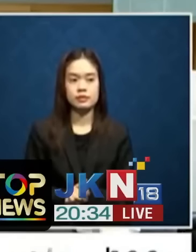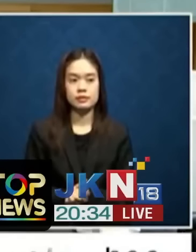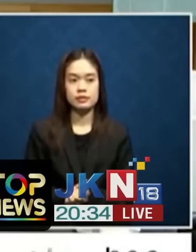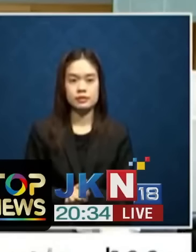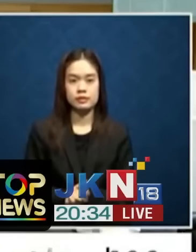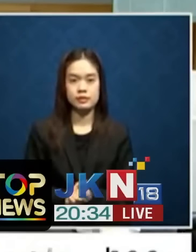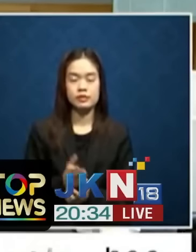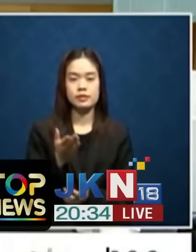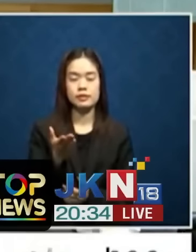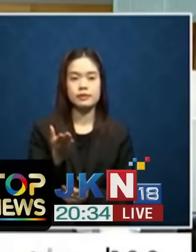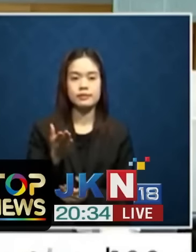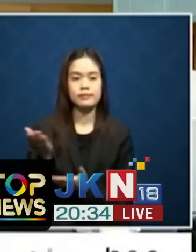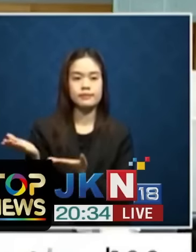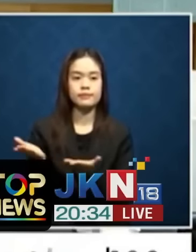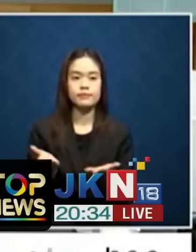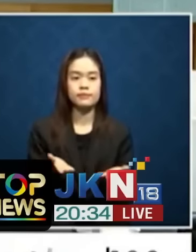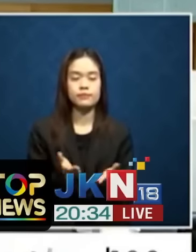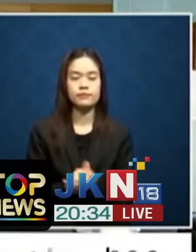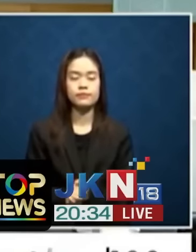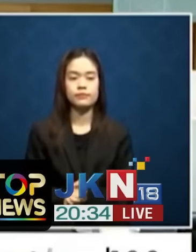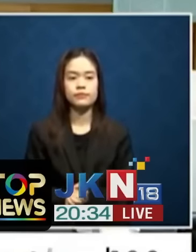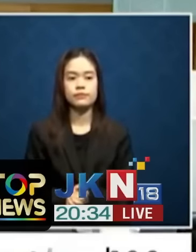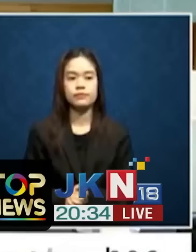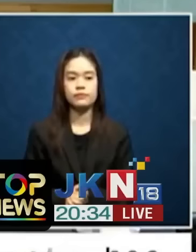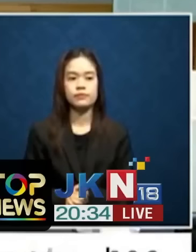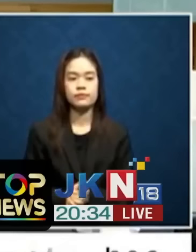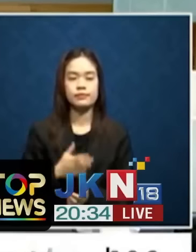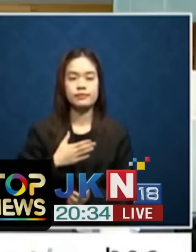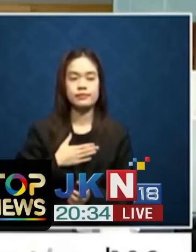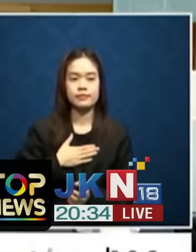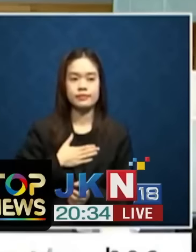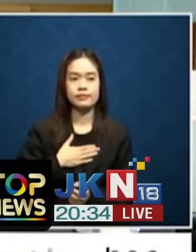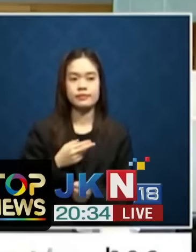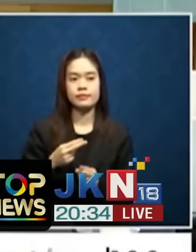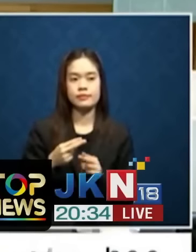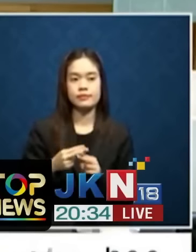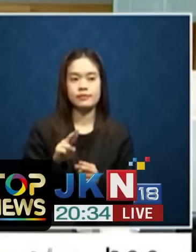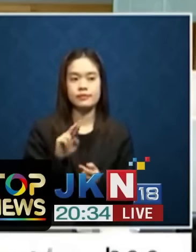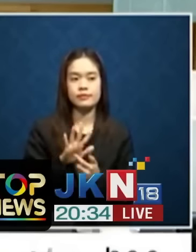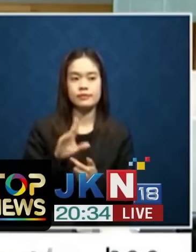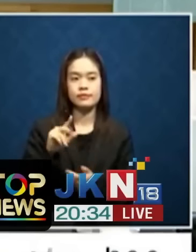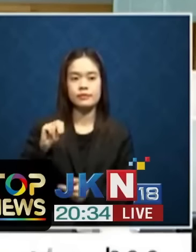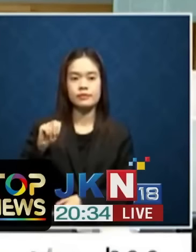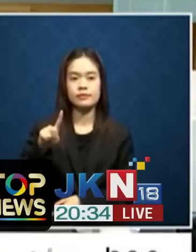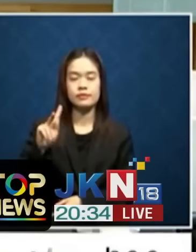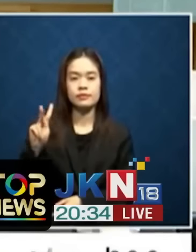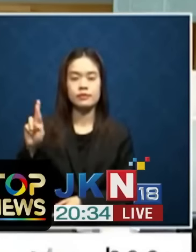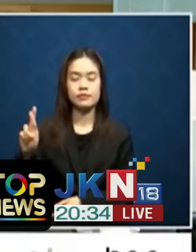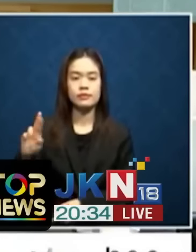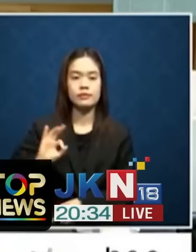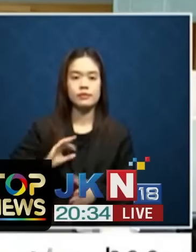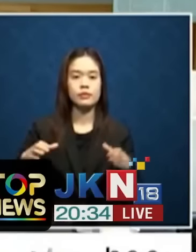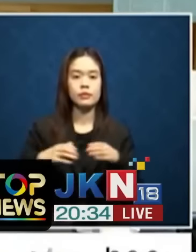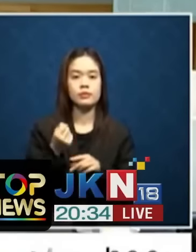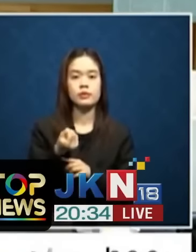สสวมานานเราไม่เคยเห็นนะครับสมาชิกวุฒิสภาสวท่านไหนอภิปรายอย่